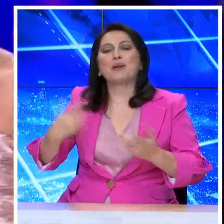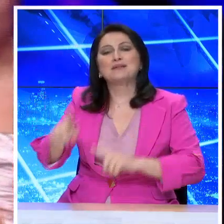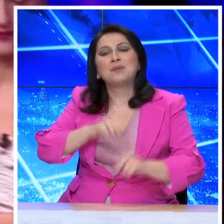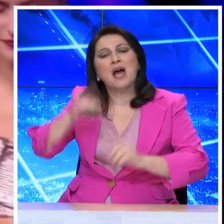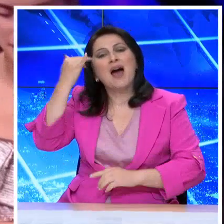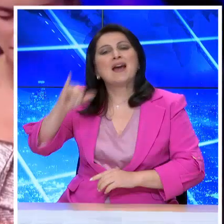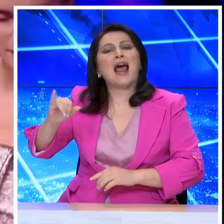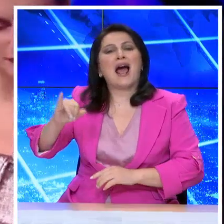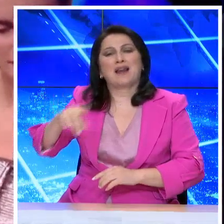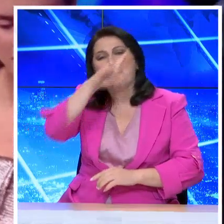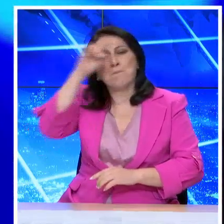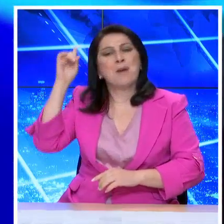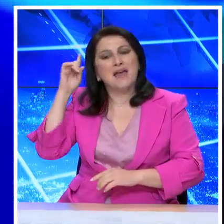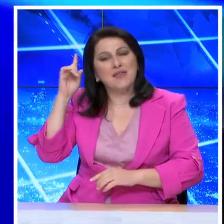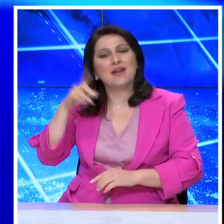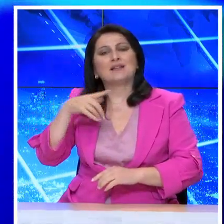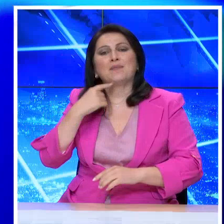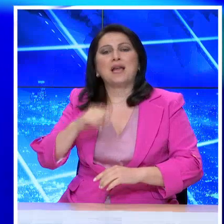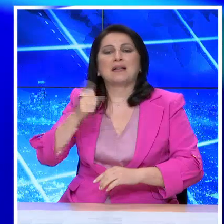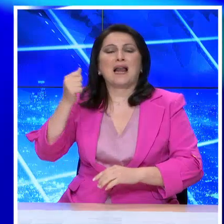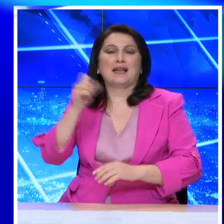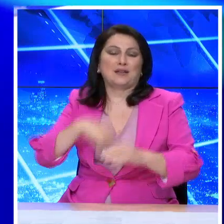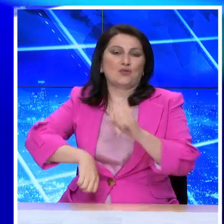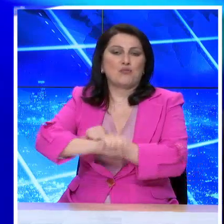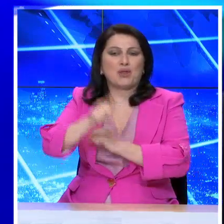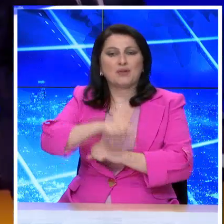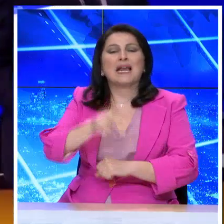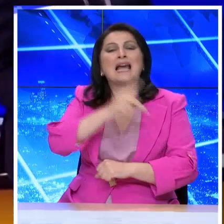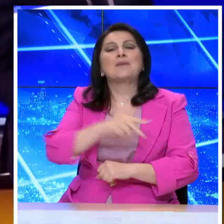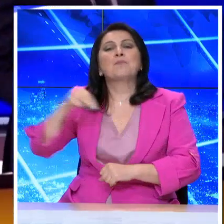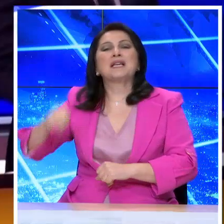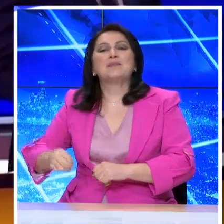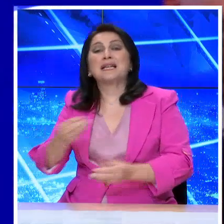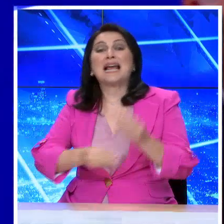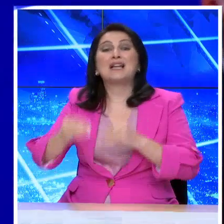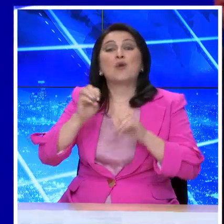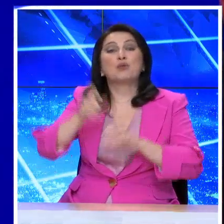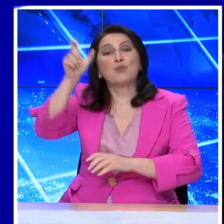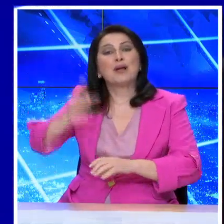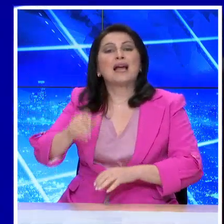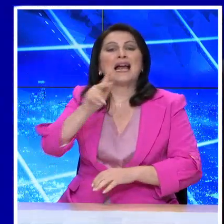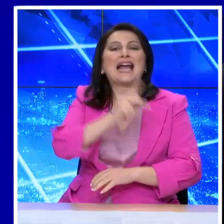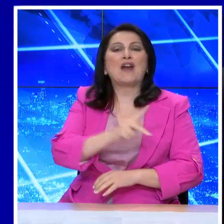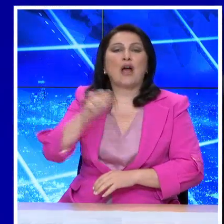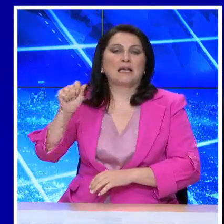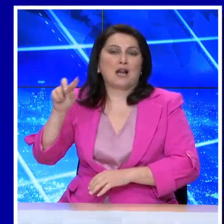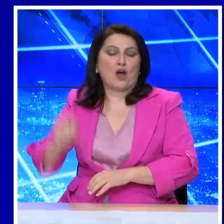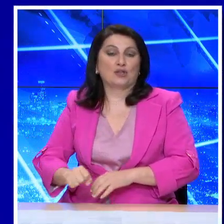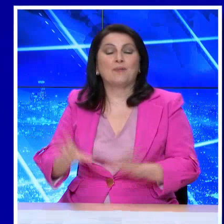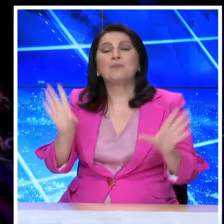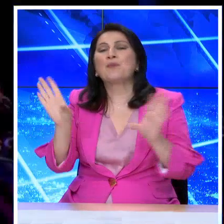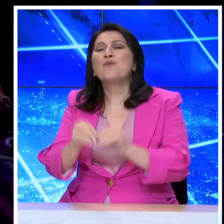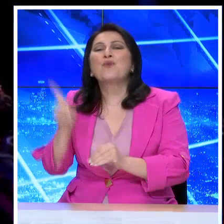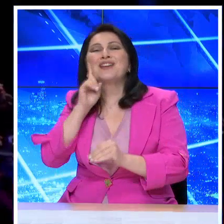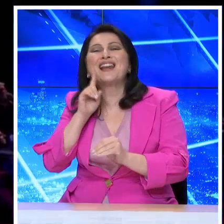την τιμητική της. Κορυφαίος παίκτης αναδείχθηκε ο Καρίμ Μπενζεμά και καλύτερος προπονητής ο Κάρλο Αντσελότη. Στο γυναικείο ποδόσφαιρο,